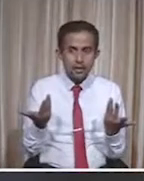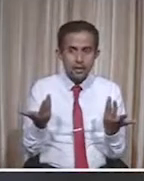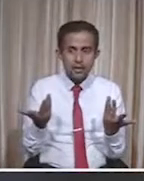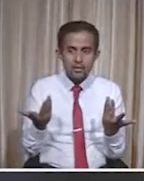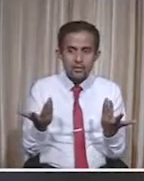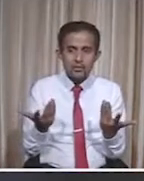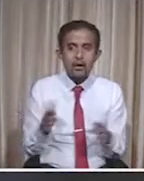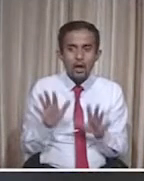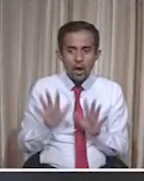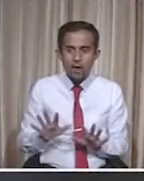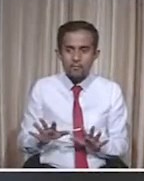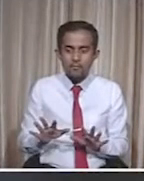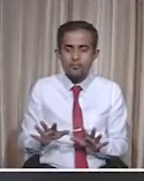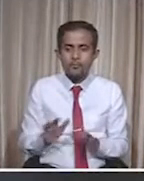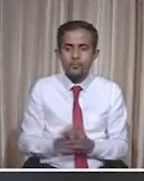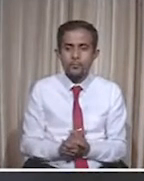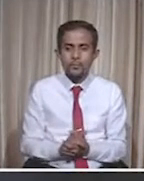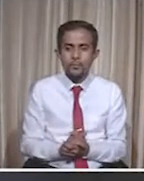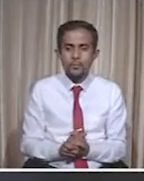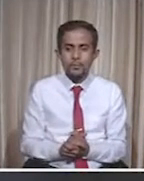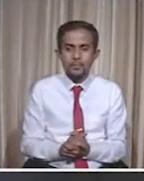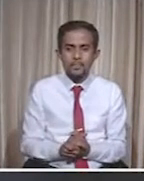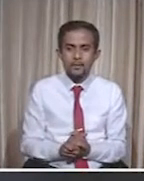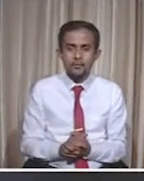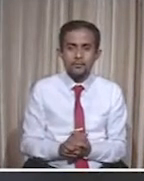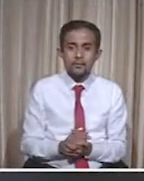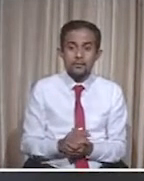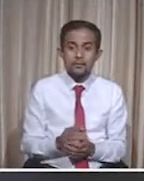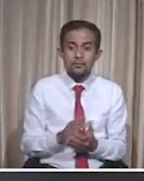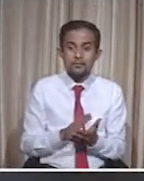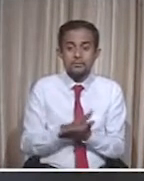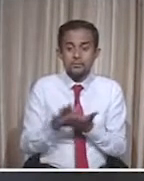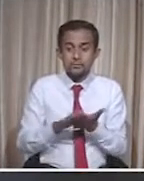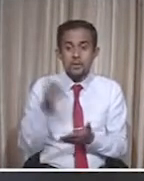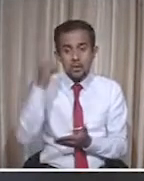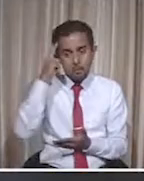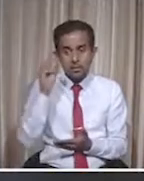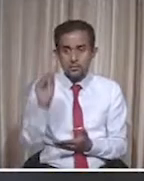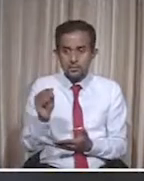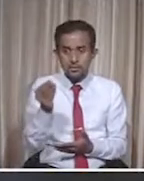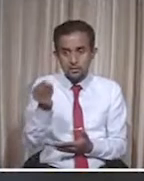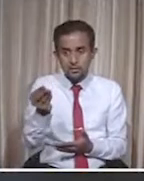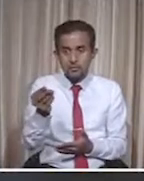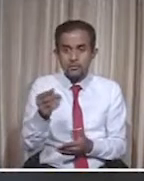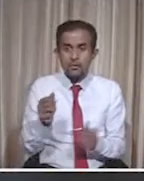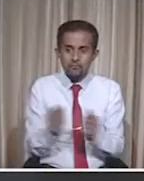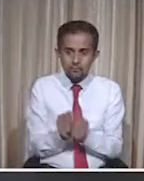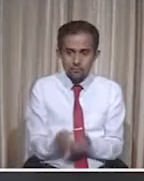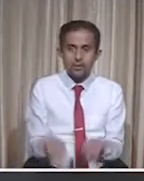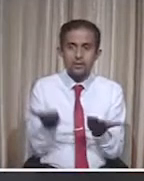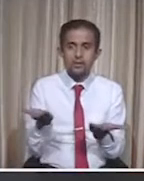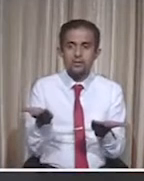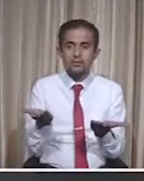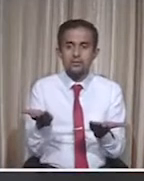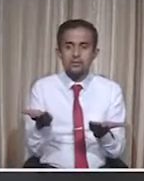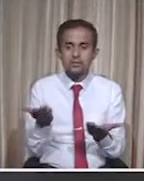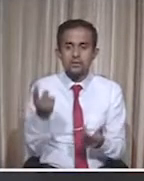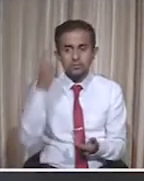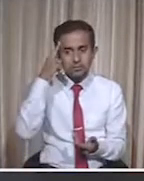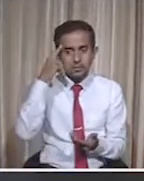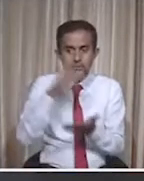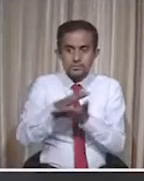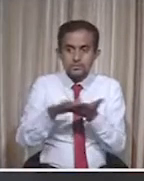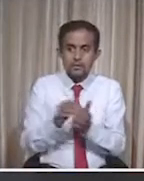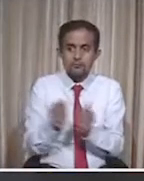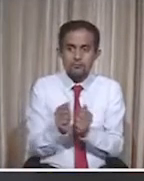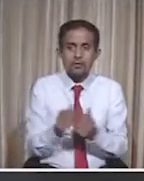නිසා ඔහු තාම ඉන්නවා කියලා. ඉතින් මනසක් ප්‍රකෘති මනසක් තියෙනවනම් මේ වගේ වැඩ කරයිද? මනස හරියට වැඩ කරන්නේ